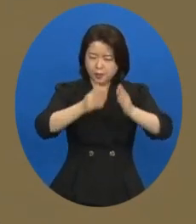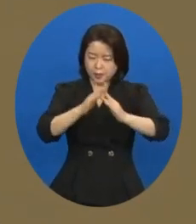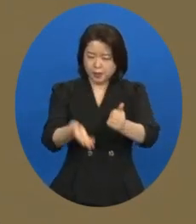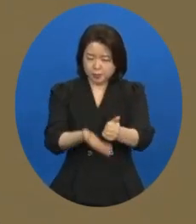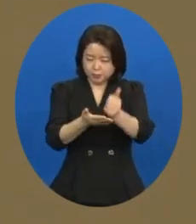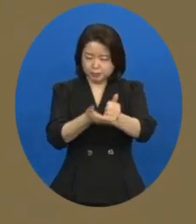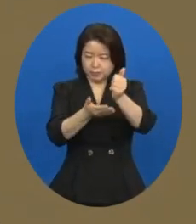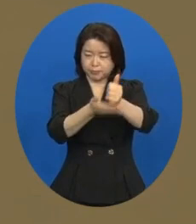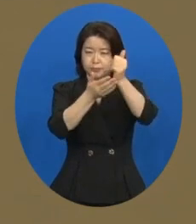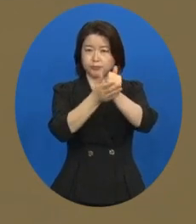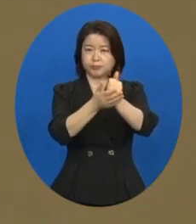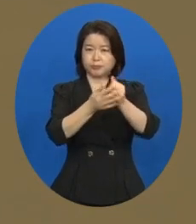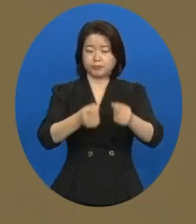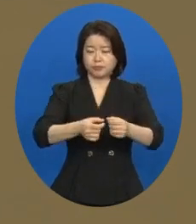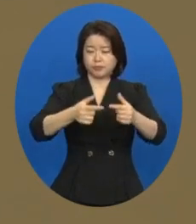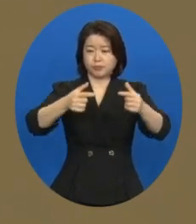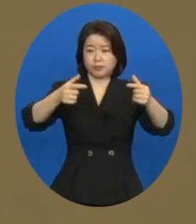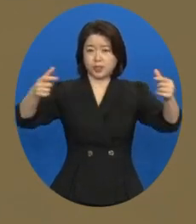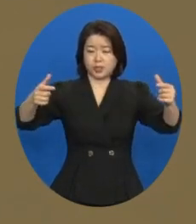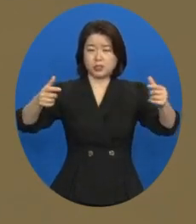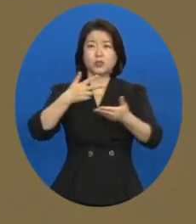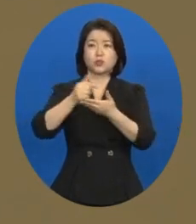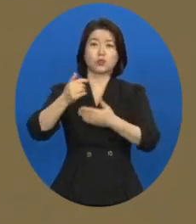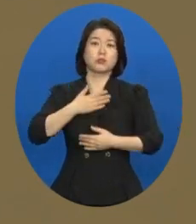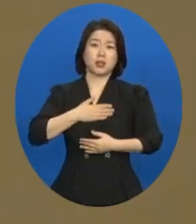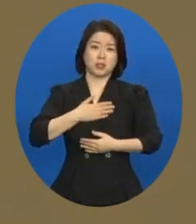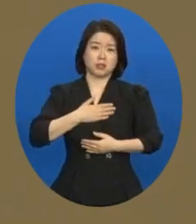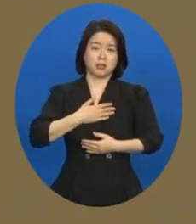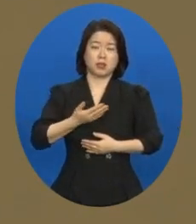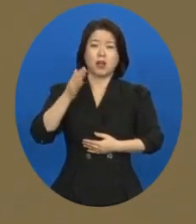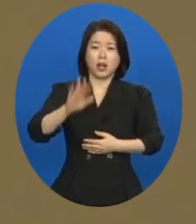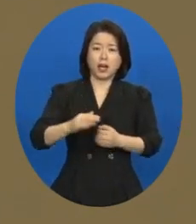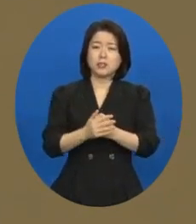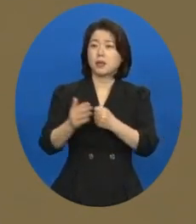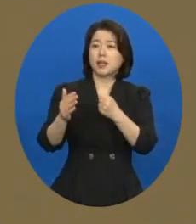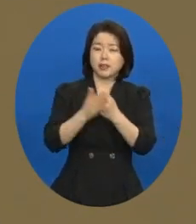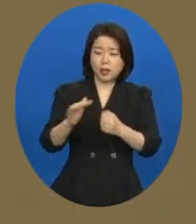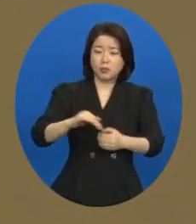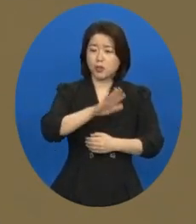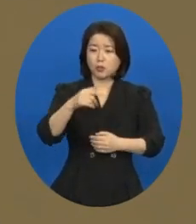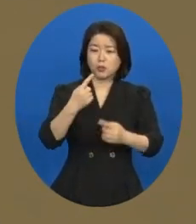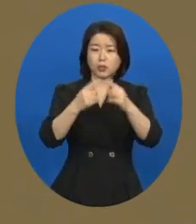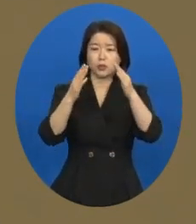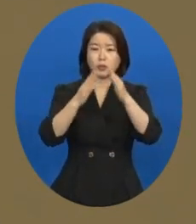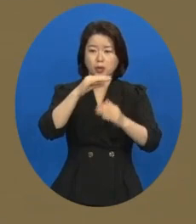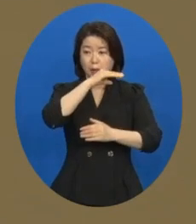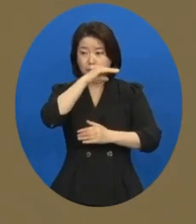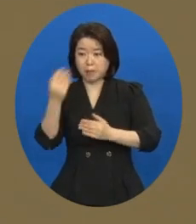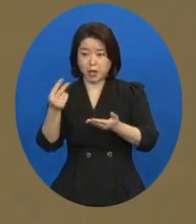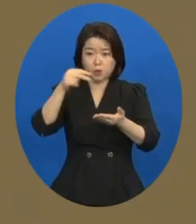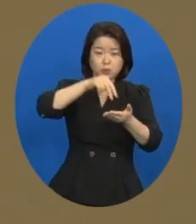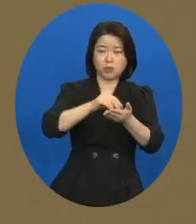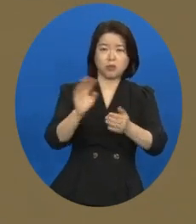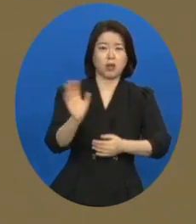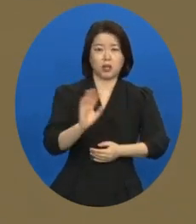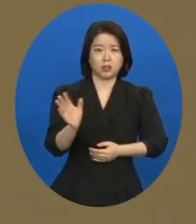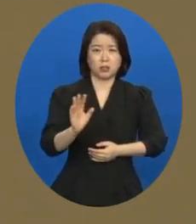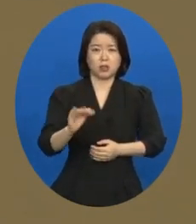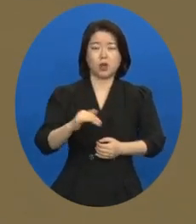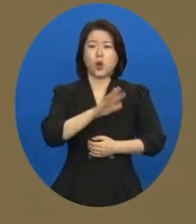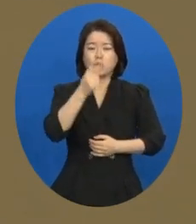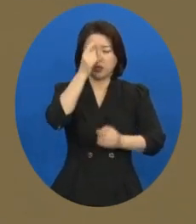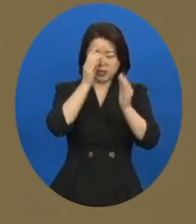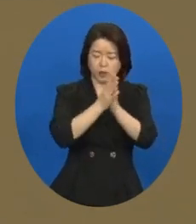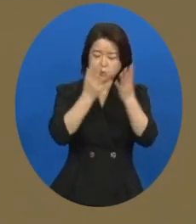세웠는지는 주님도 아실 거예요. 그렇지만 그래서 우리 교회가 바로 선 거 아닙니다. 우리가